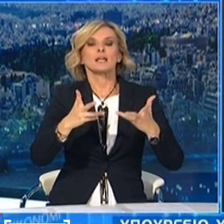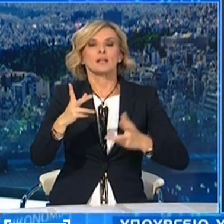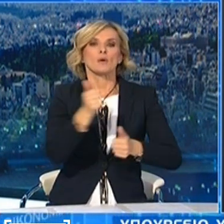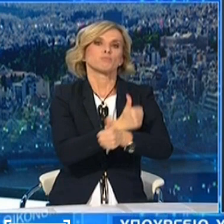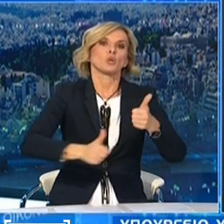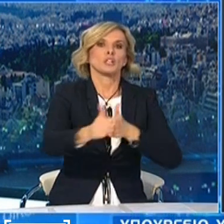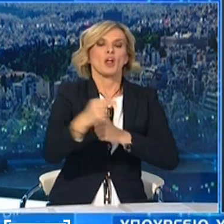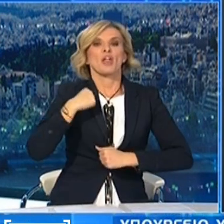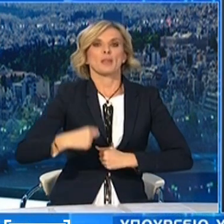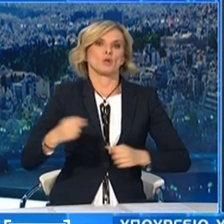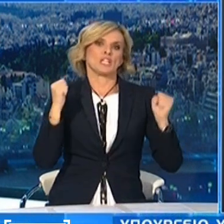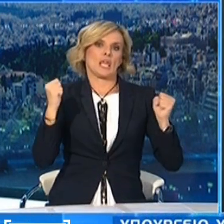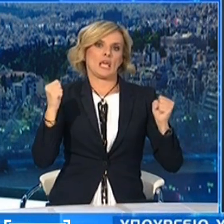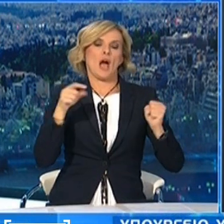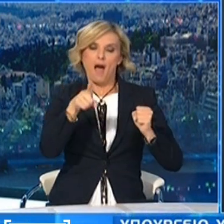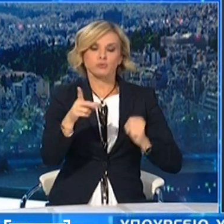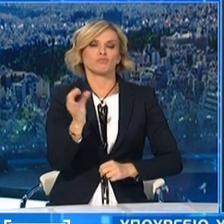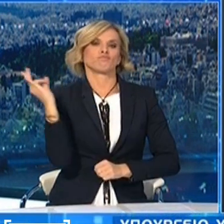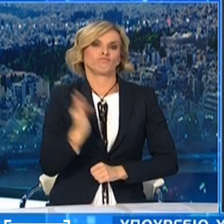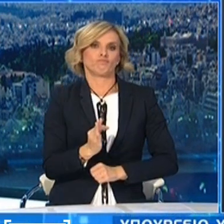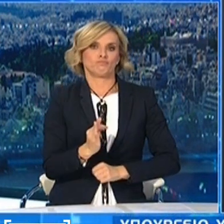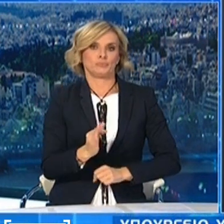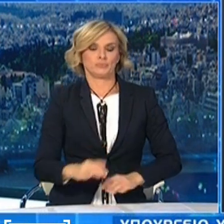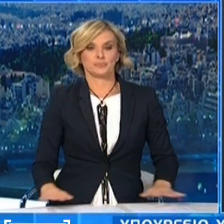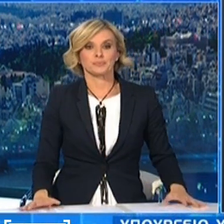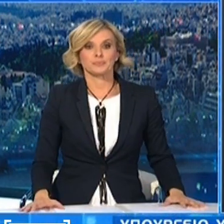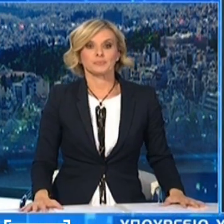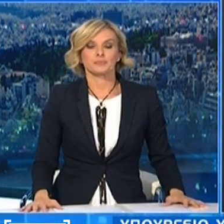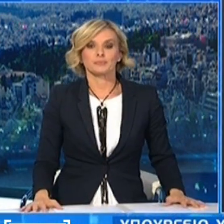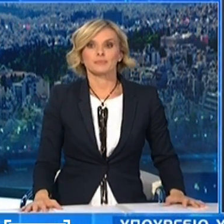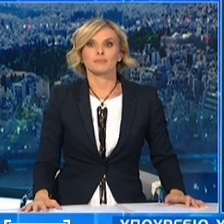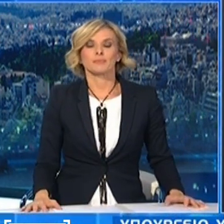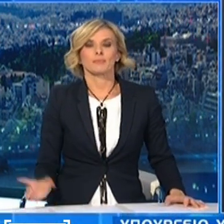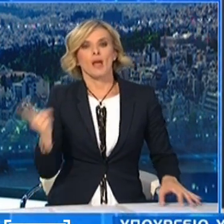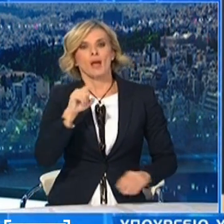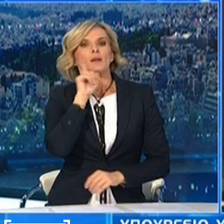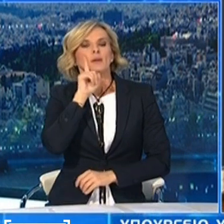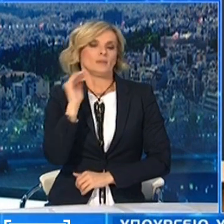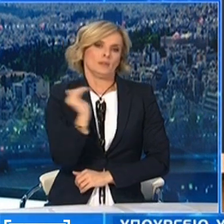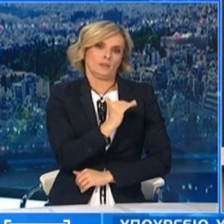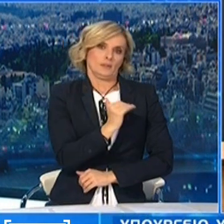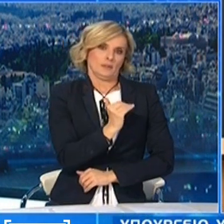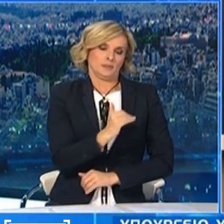υγεία. Τίποτα περισσότερο και τίποτα λιγότερο. Η κυρία Τσιλεμικάκη από το aidis.gr.